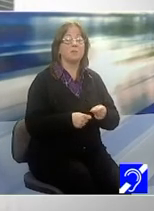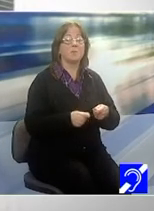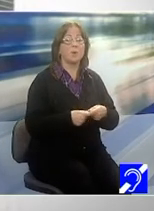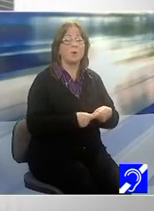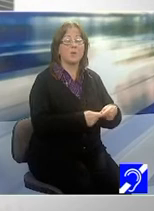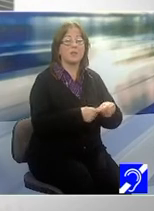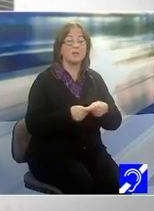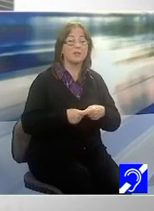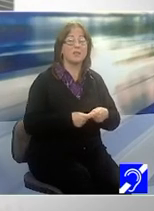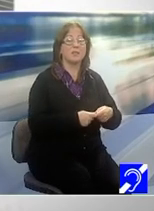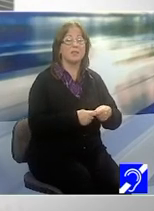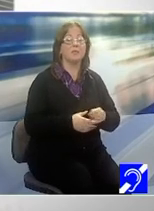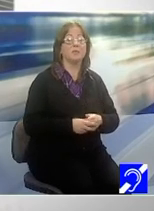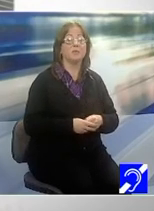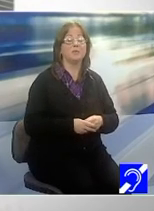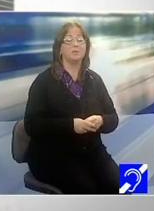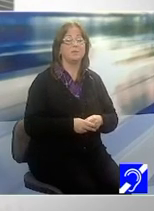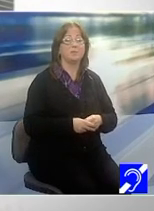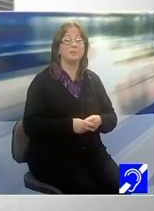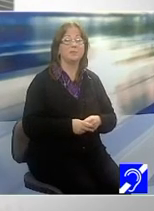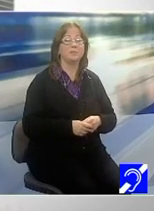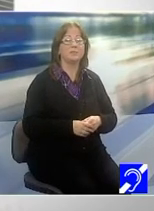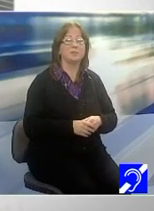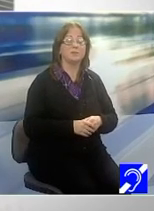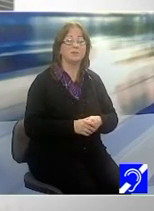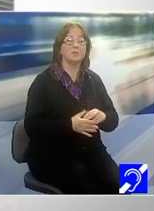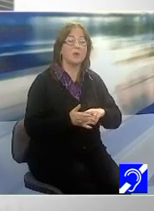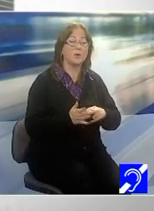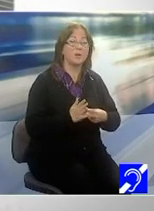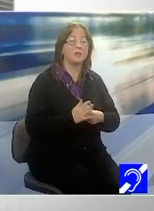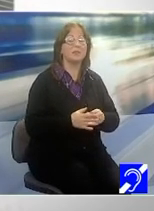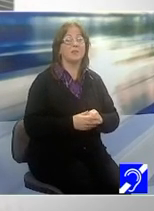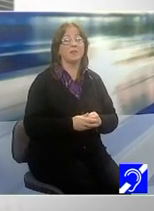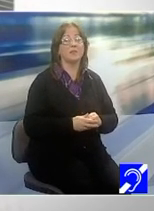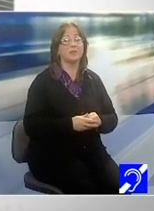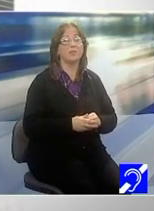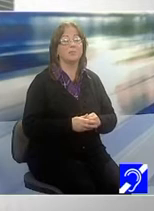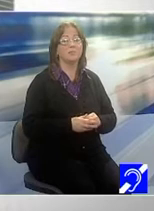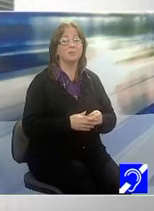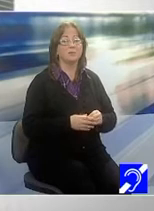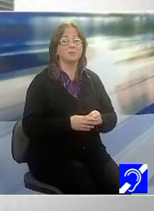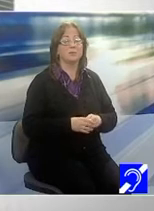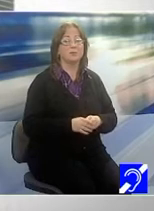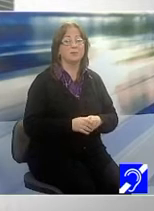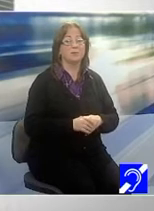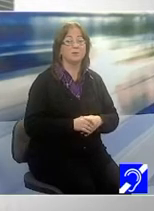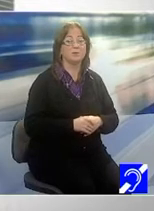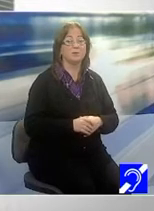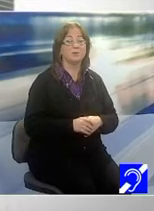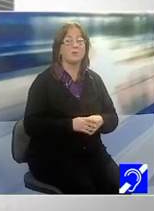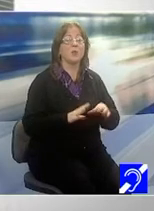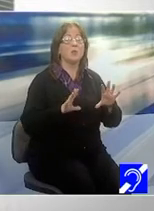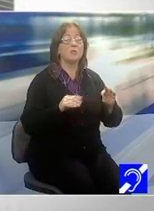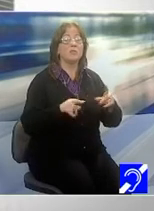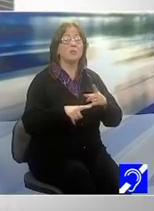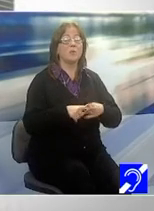politice. Acum e ușor să ne formăm partide politice. Tot instrumentul acesta al petițiilor, de exemplu, pe care lumea nu prea le-am calcul, facem petiții, trimitem la